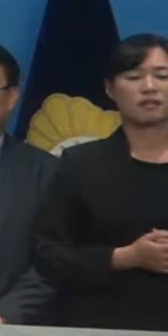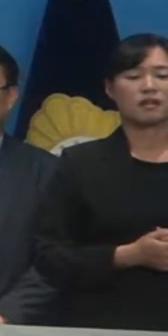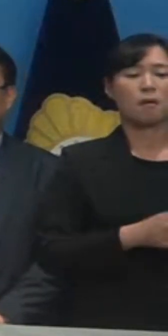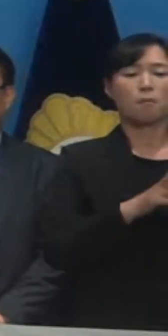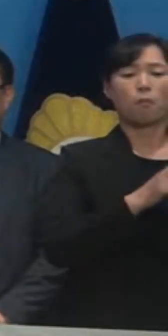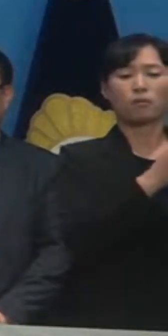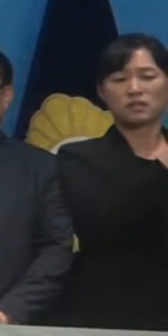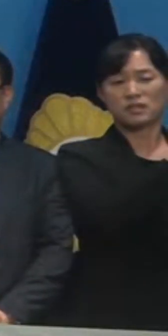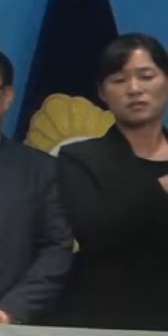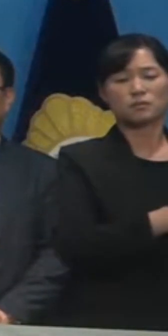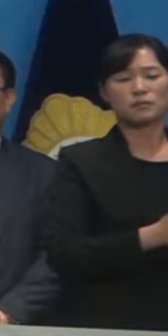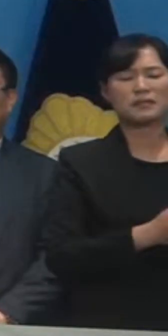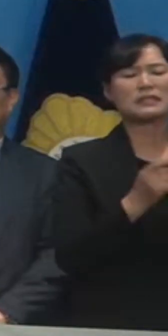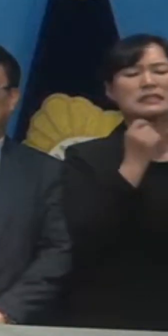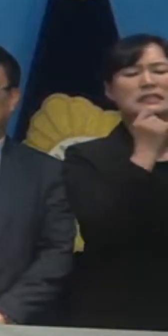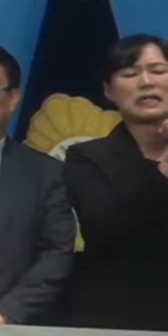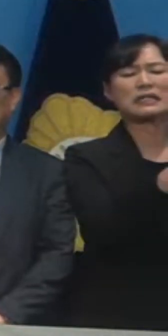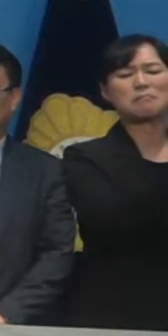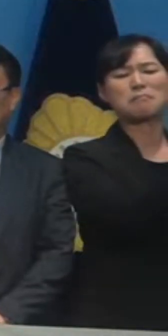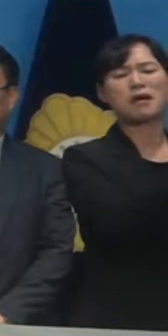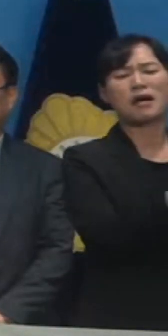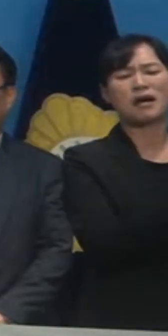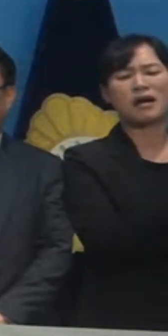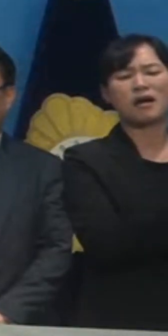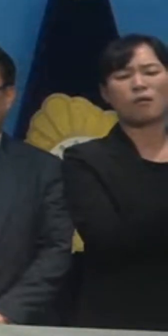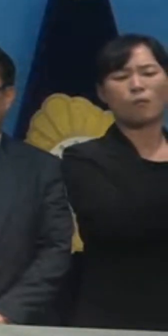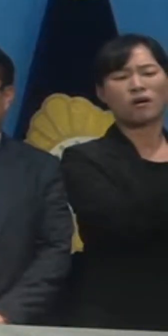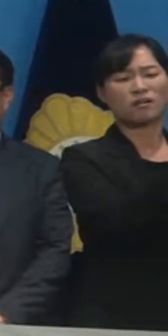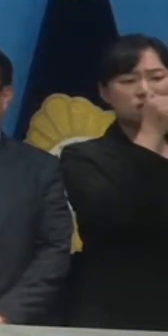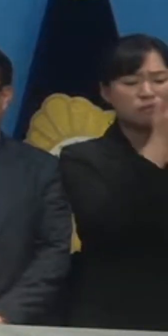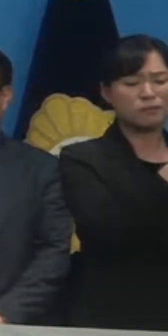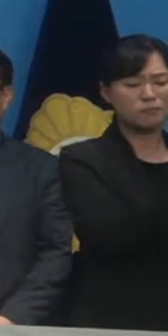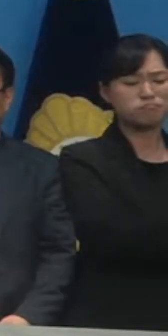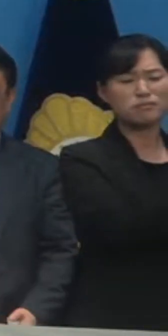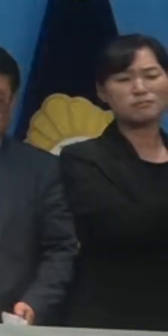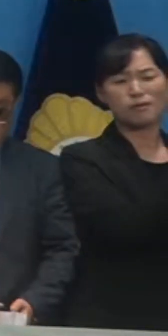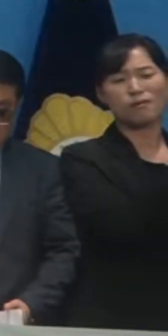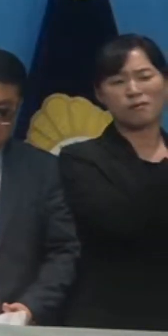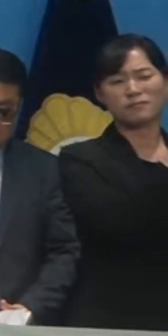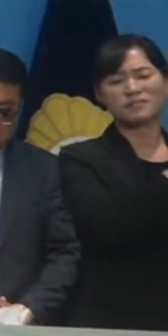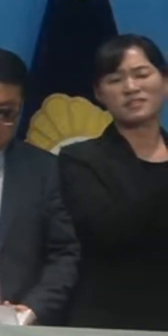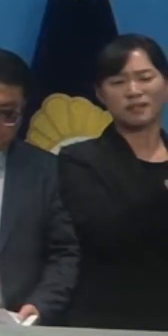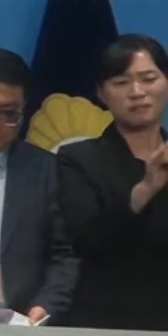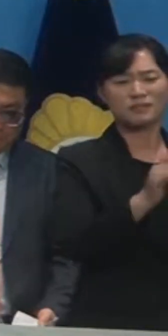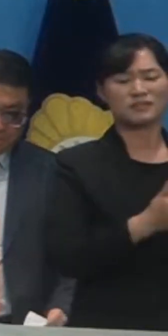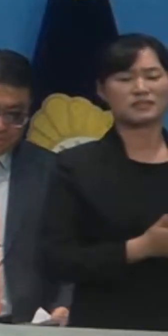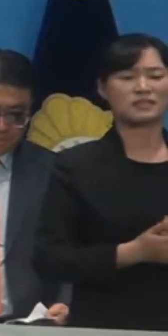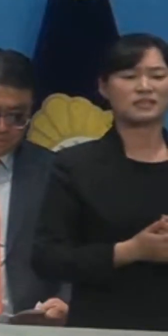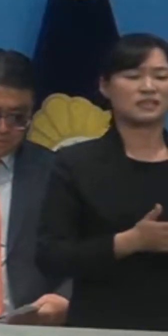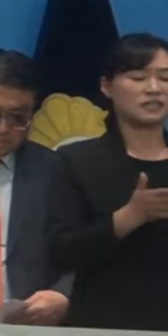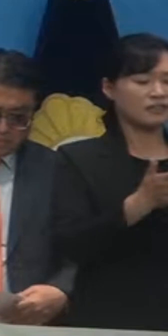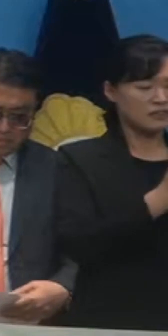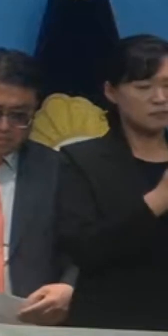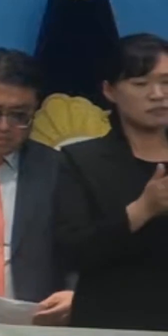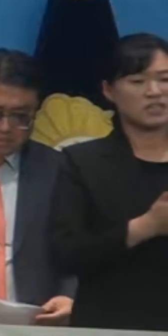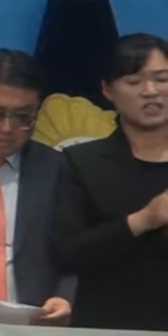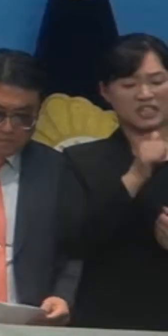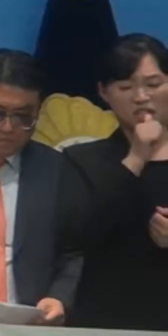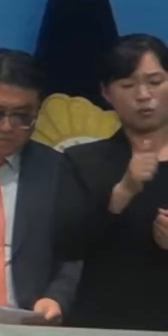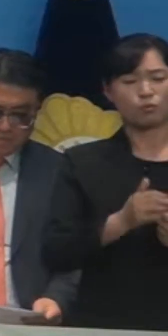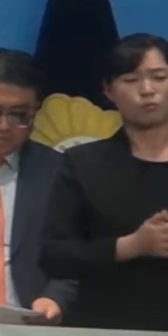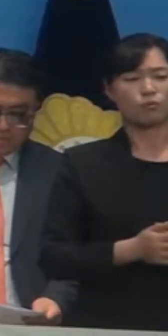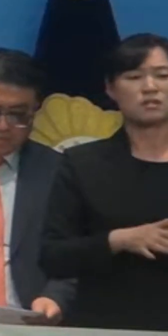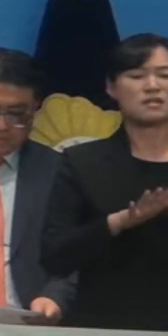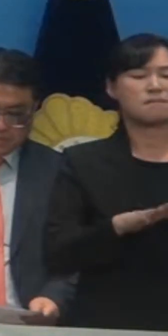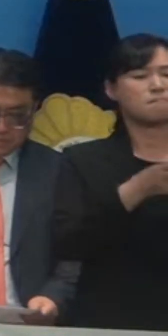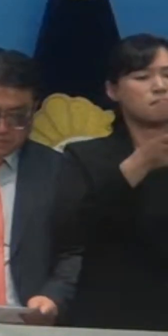자신들 자체가 사기꾼들과 연계되어 불법을 자행하는 자들이기에 그들은 절대로